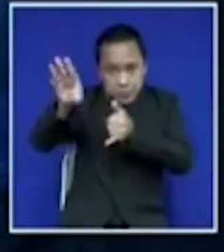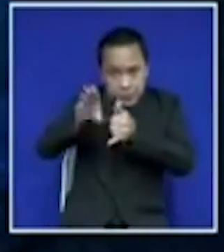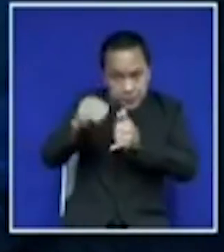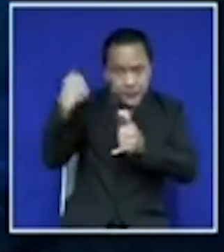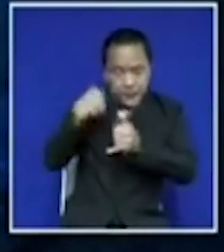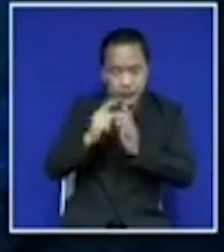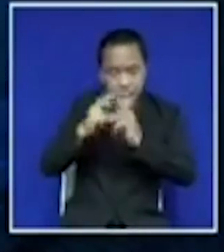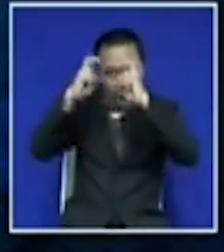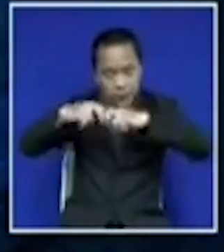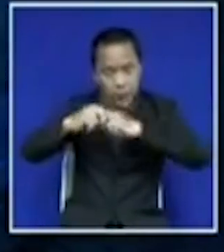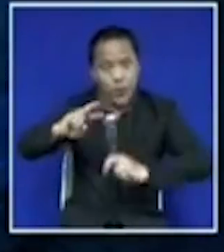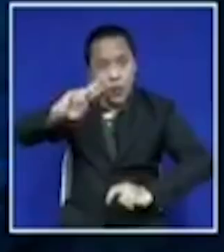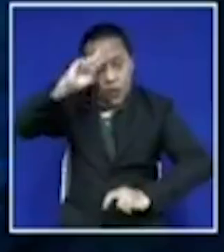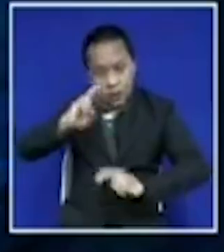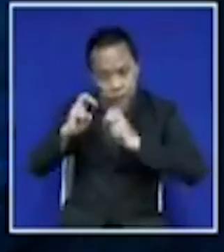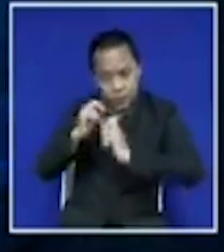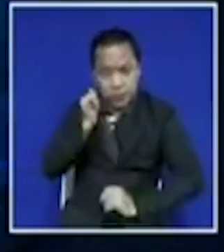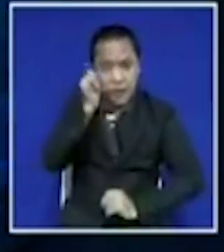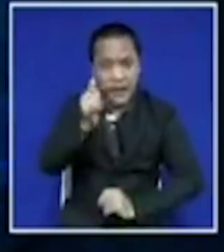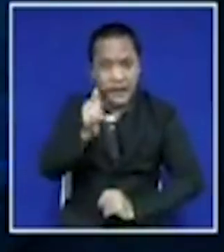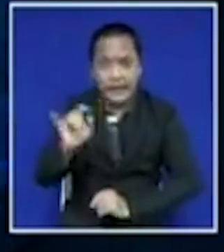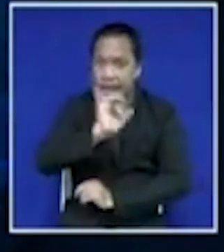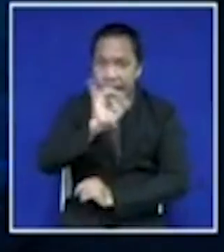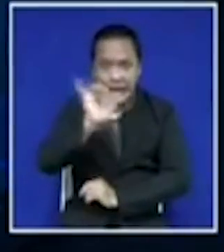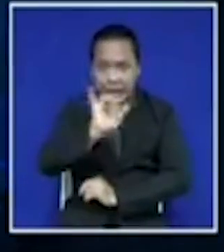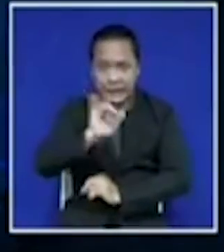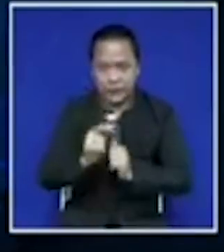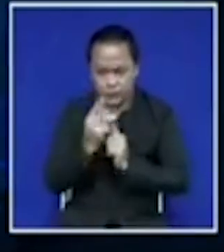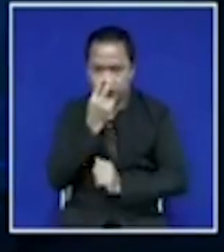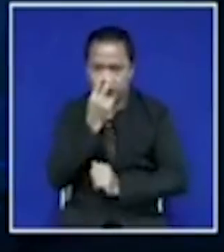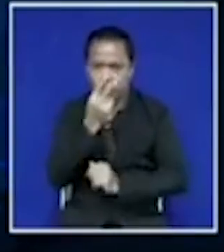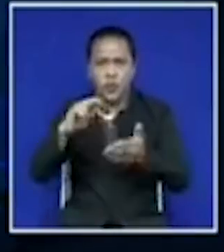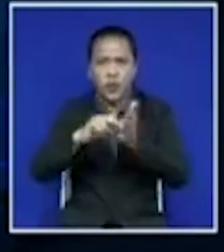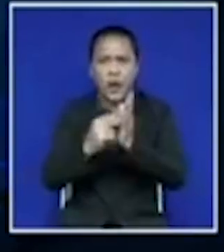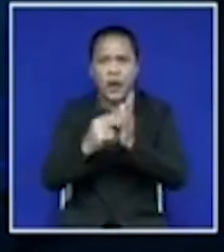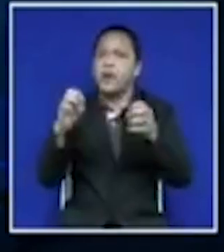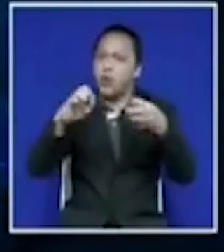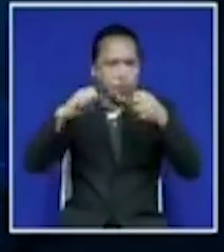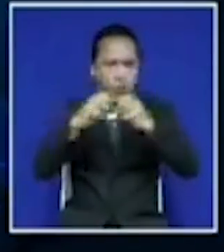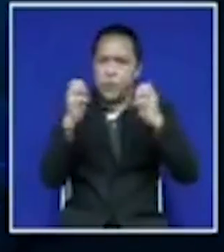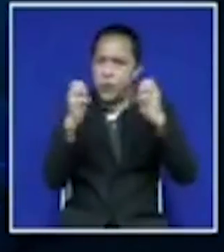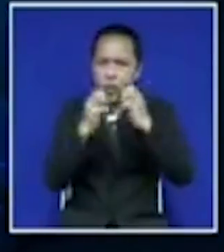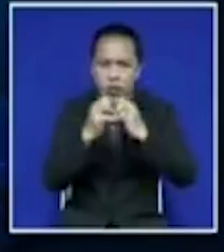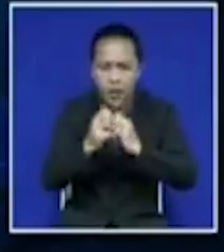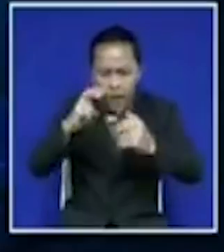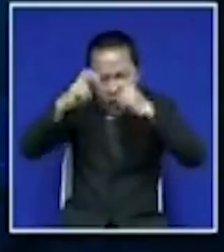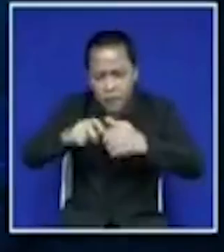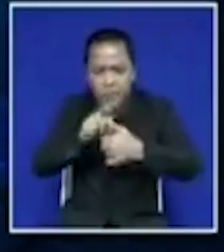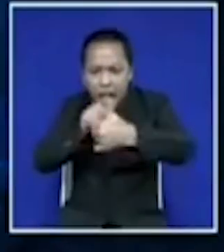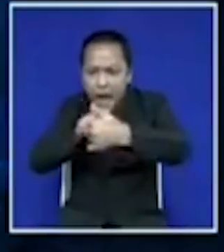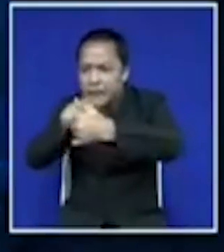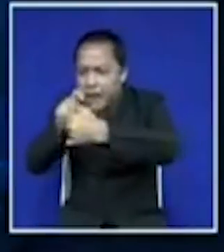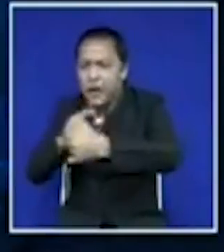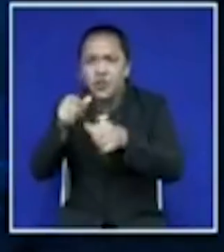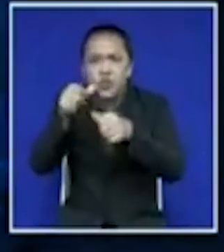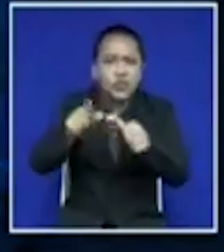ทีมสอบสวนโรคลงไปยังไม่28คนเนี่ยมองดูนะครับความโกลาหลจะขนาดไหนต้องกว่าจะสืบสวนกว่าสอบสวนกว่าจะ